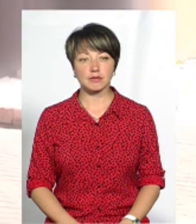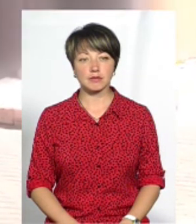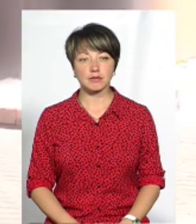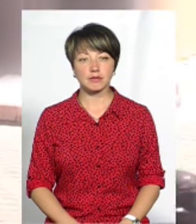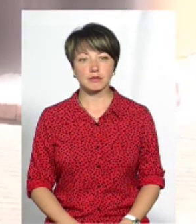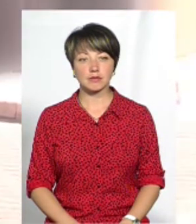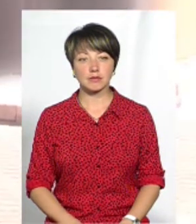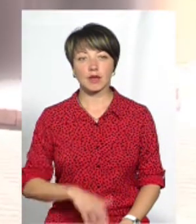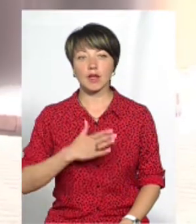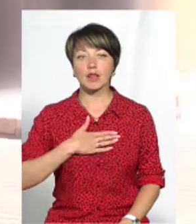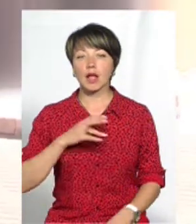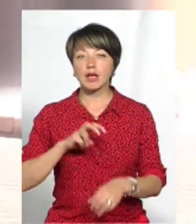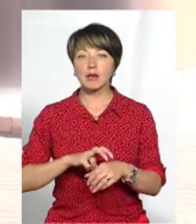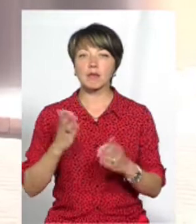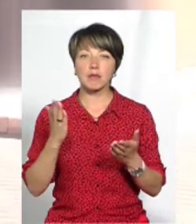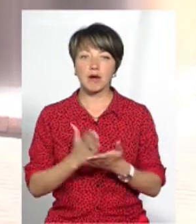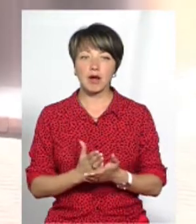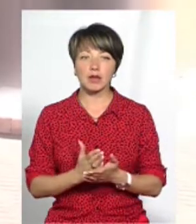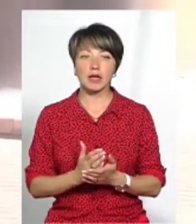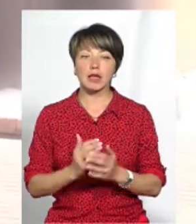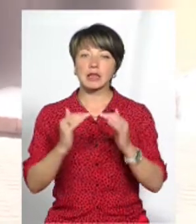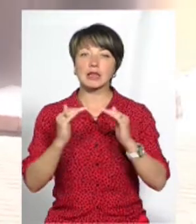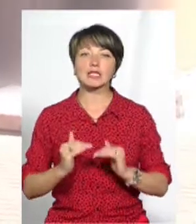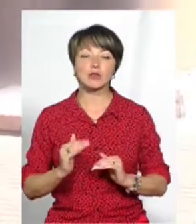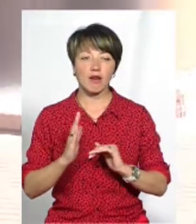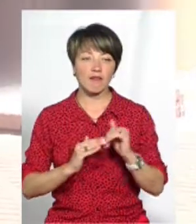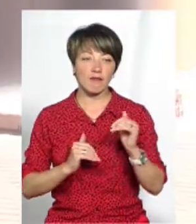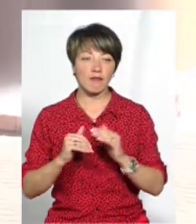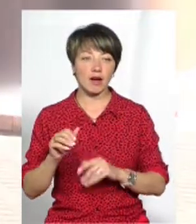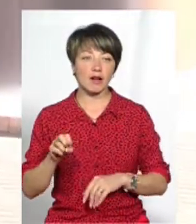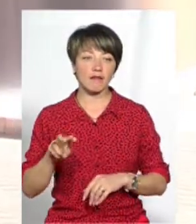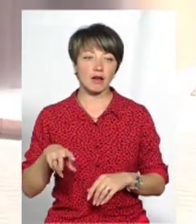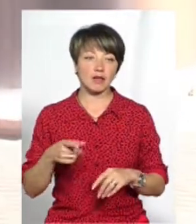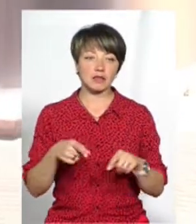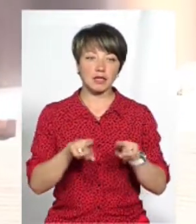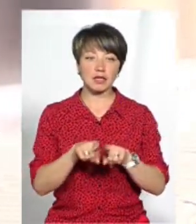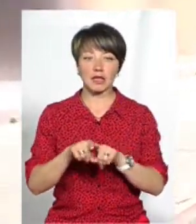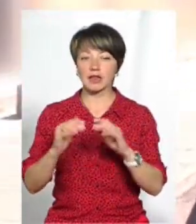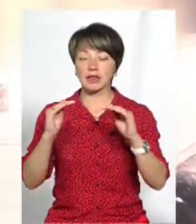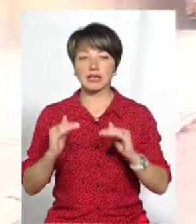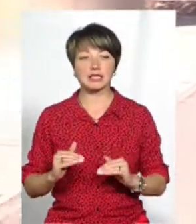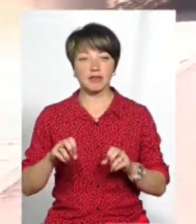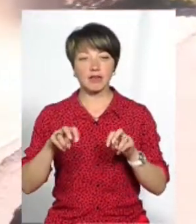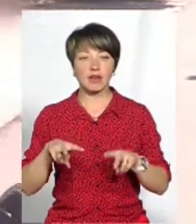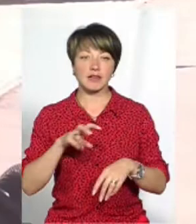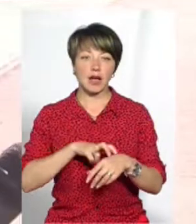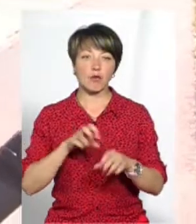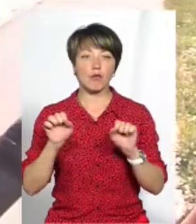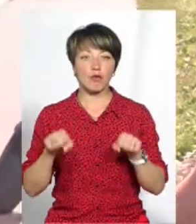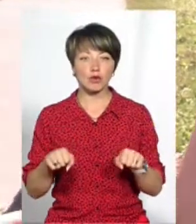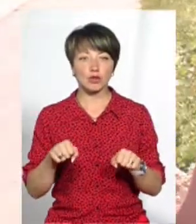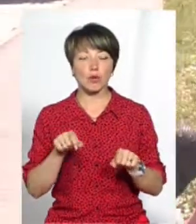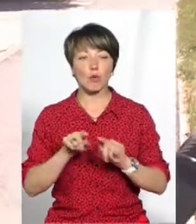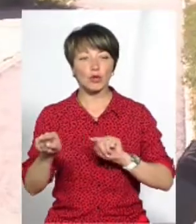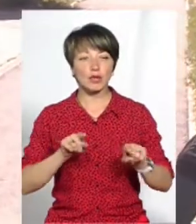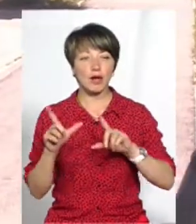Наші лікарі дуже мають низьку кваліфікацію, дуже. Хоч там такий-то, дуже низька кваліфікація лікарів. Може, потікали